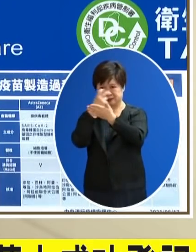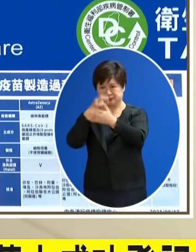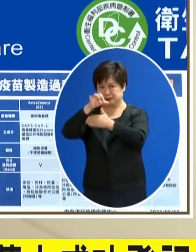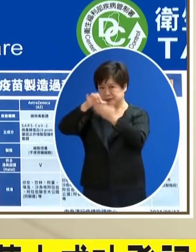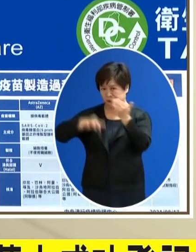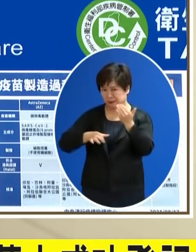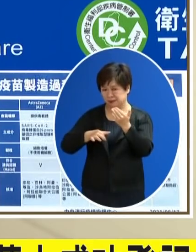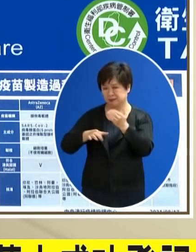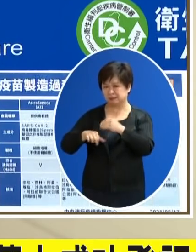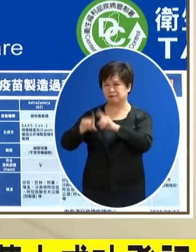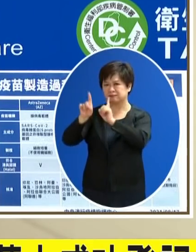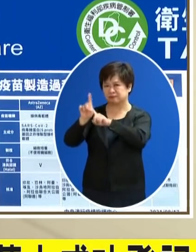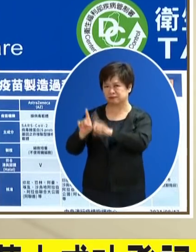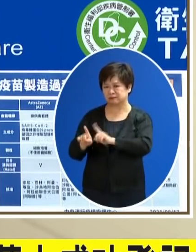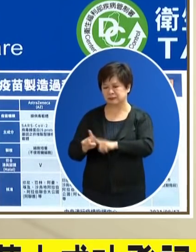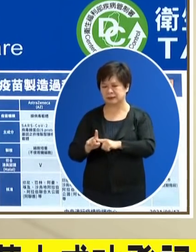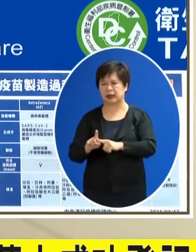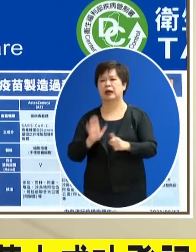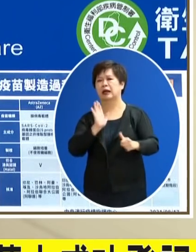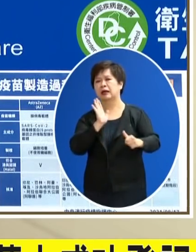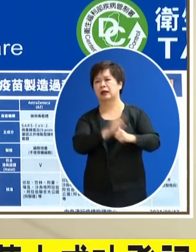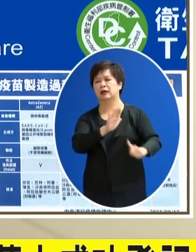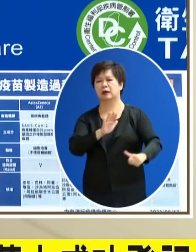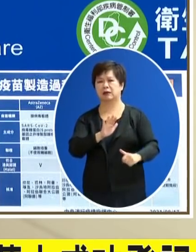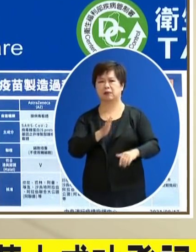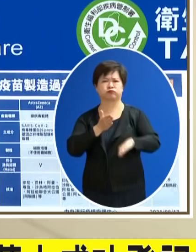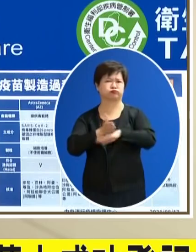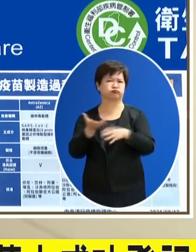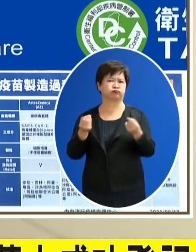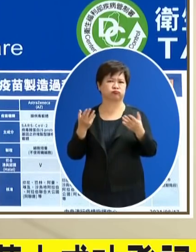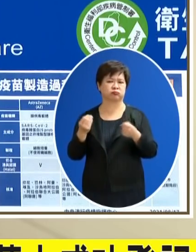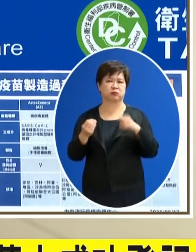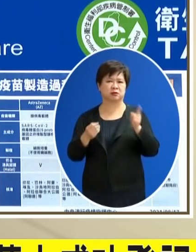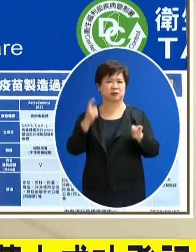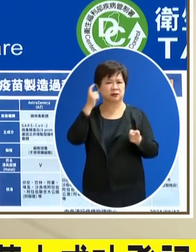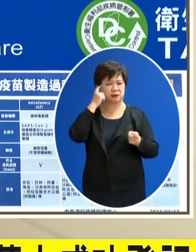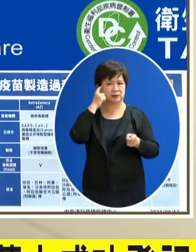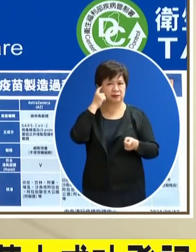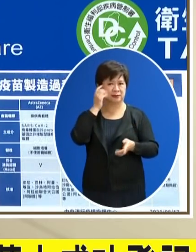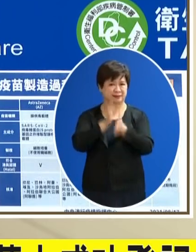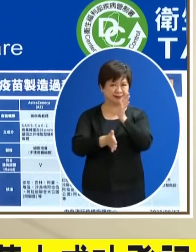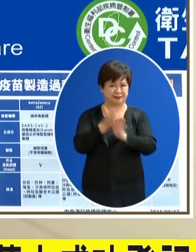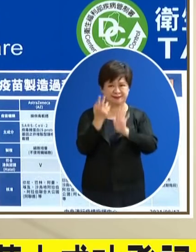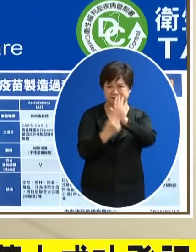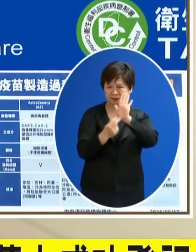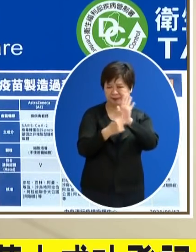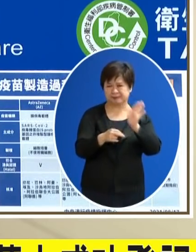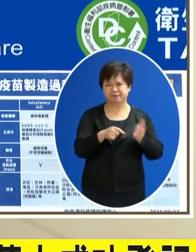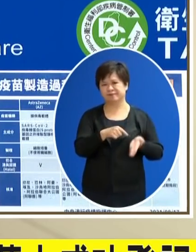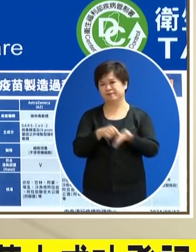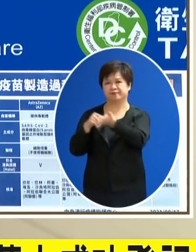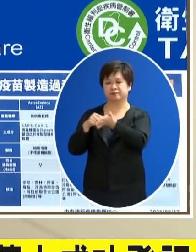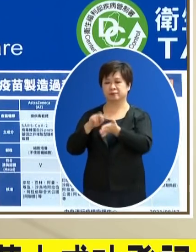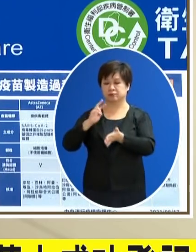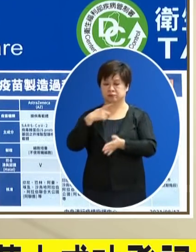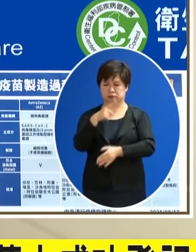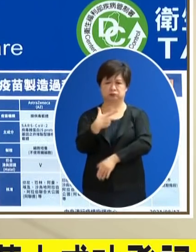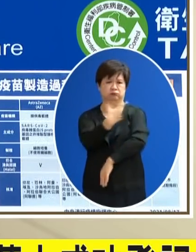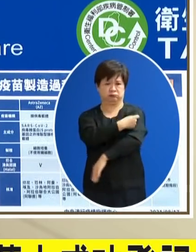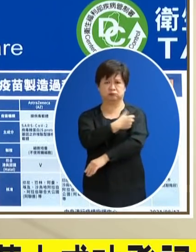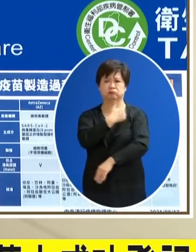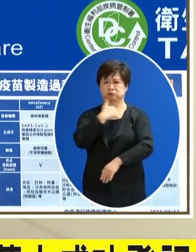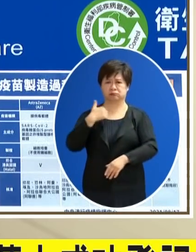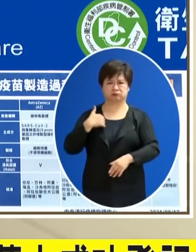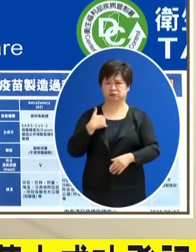哈来办理，那没有通过。那他们认为说，如果他们认为还有相关的理由，或者认为这个疫苗仍然有像某